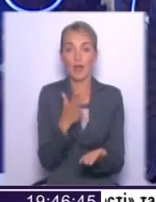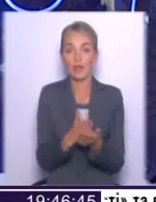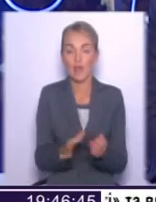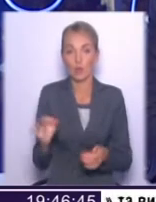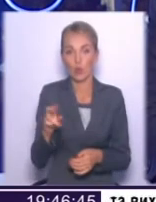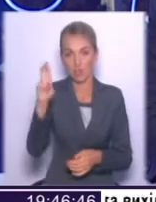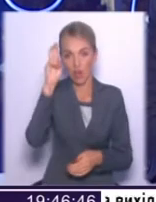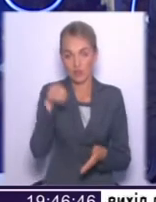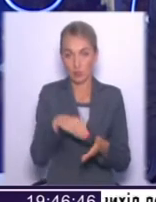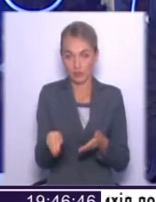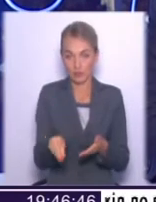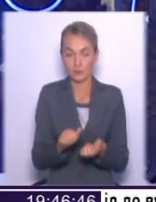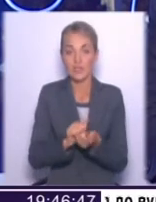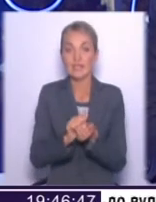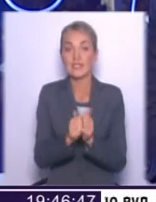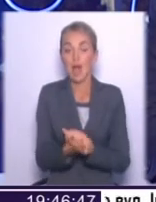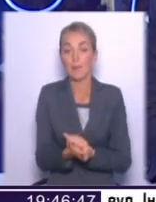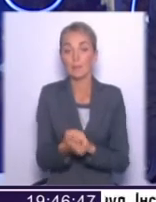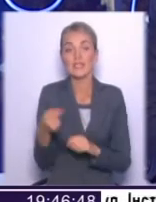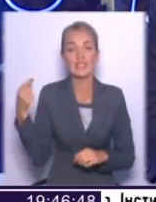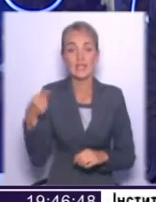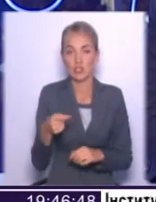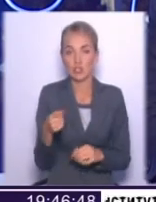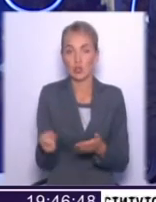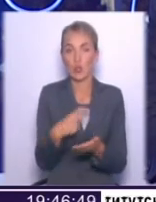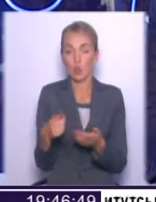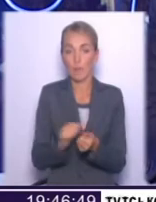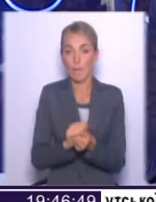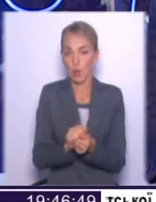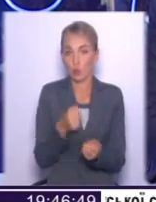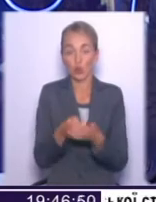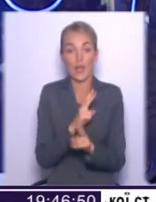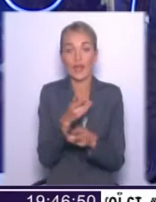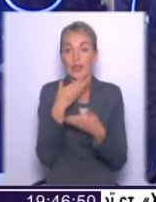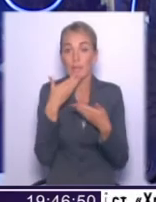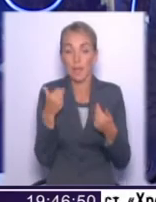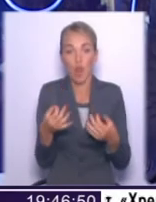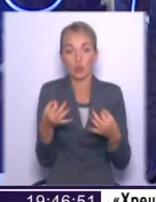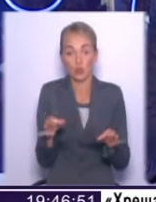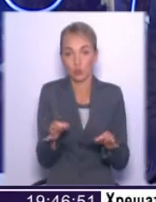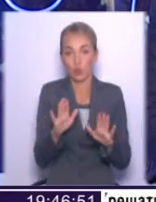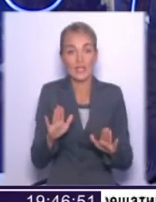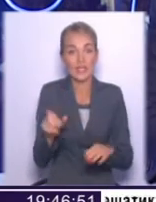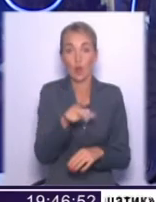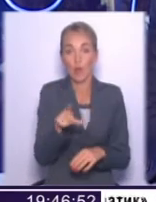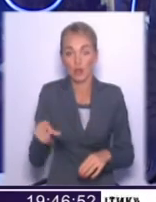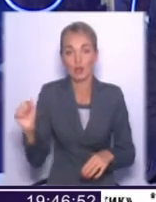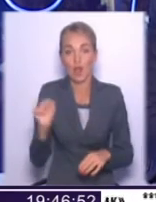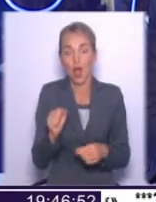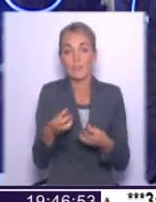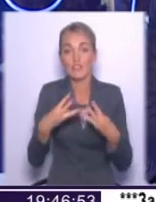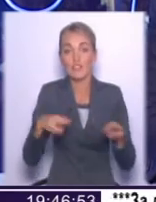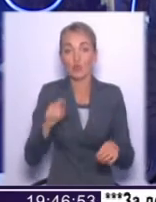закупівлі. Замість тисяч сторінок паперу, до яких немає доступу не тільки громадськість, а, вибачте, навіть Міністерство економіки як регулятор